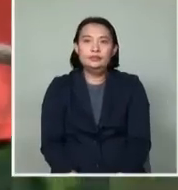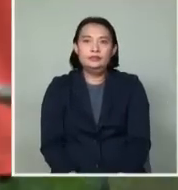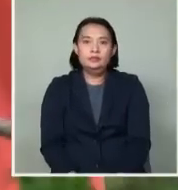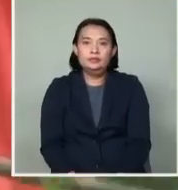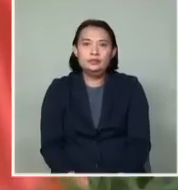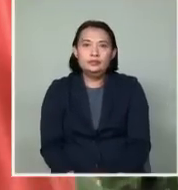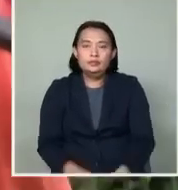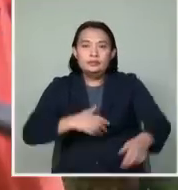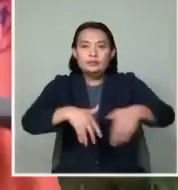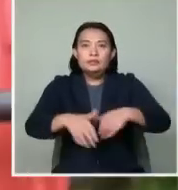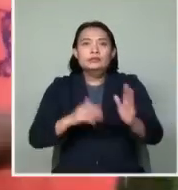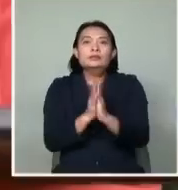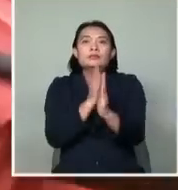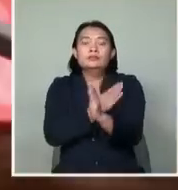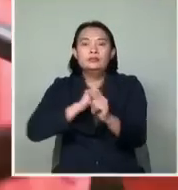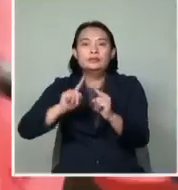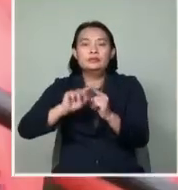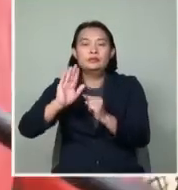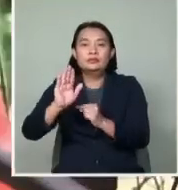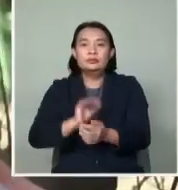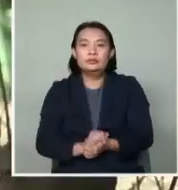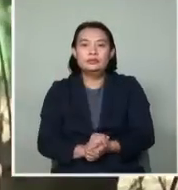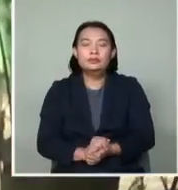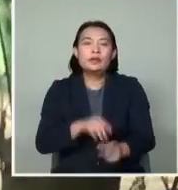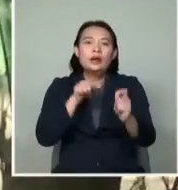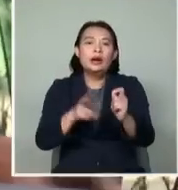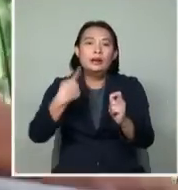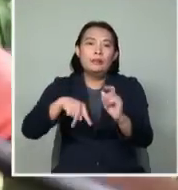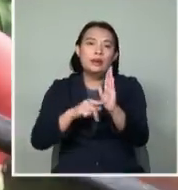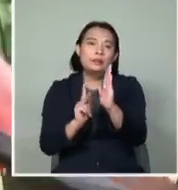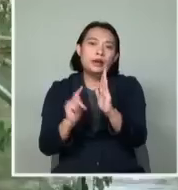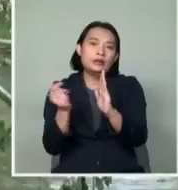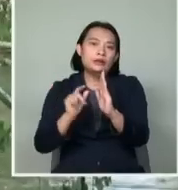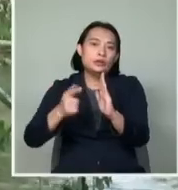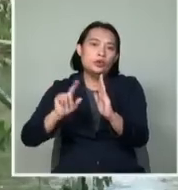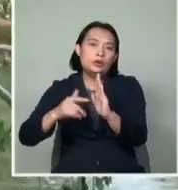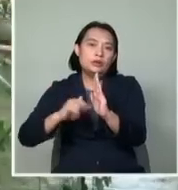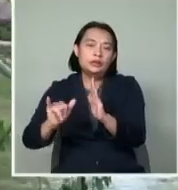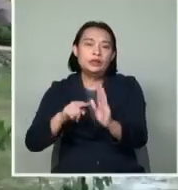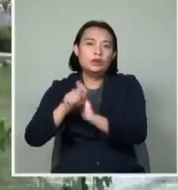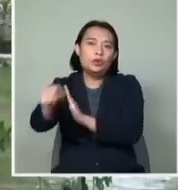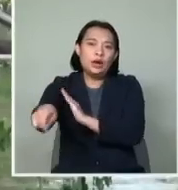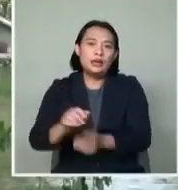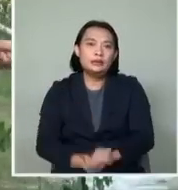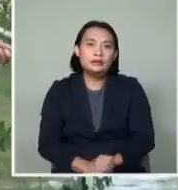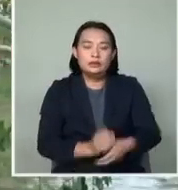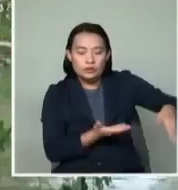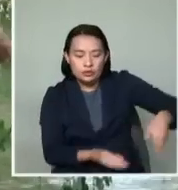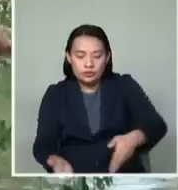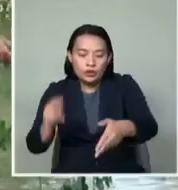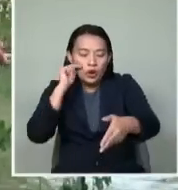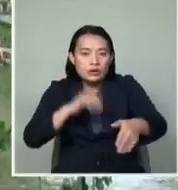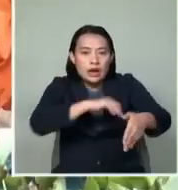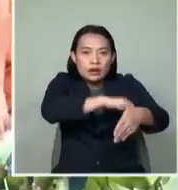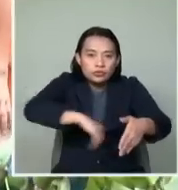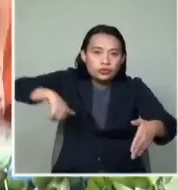ชาวบ้านและพระลูกวัดโคกเกษมตำบลโคกไทยอำเภอปักธงชัยจังหวัดนครราชสีมาค่ะช่วยกันขุดลอกคูคลองนำผักตบชวา